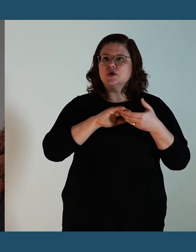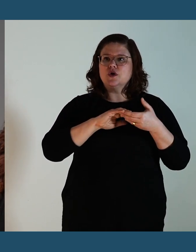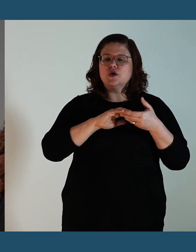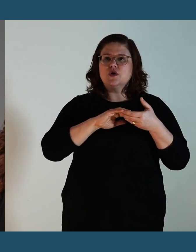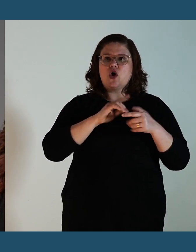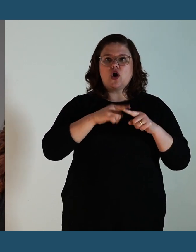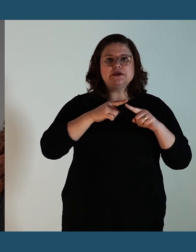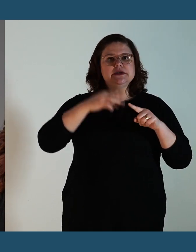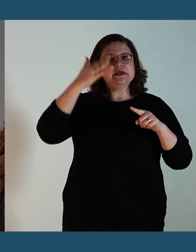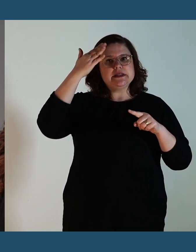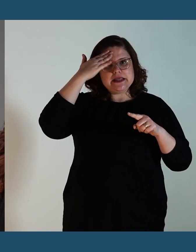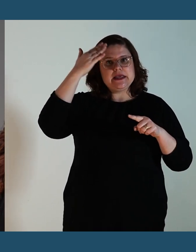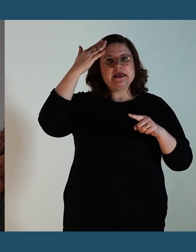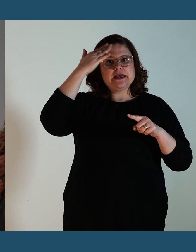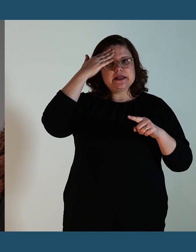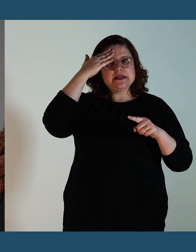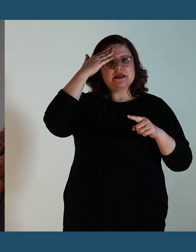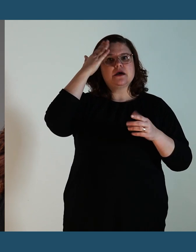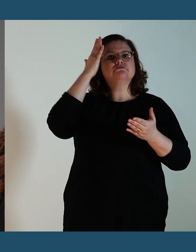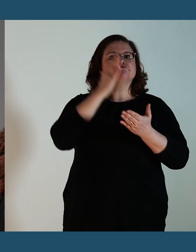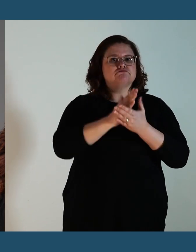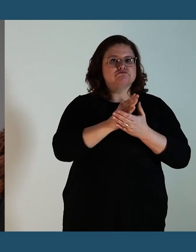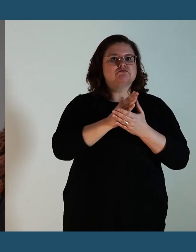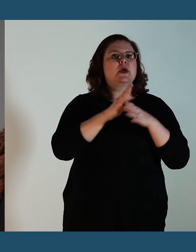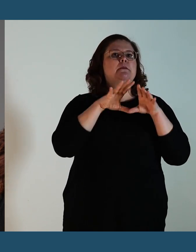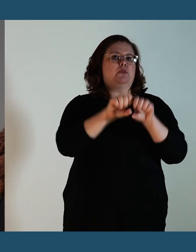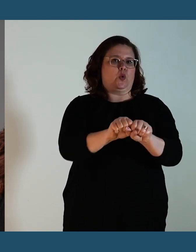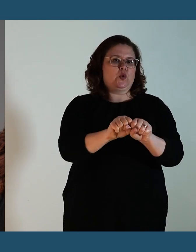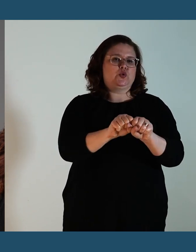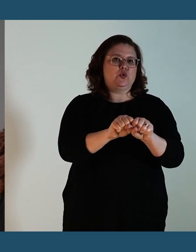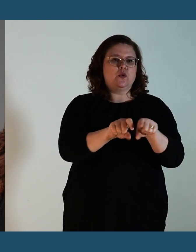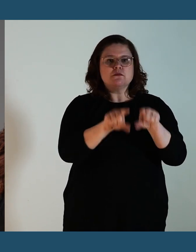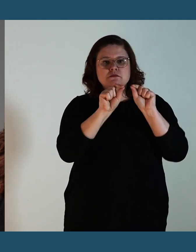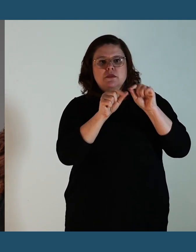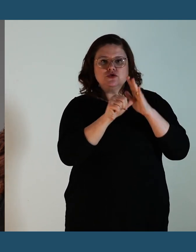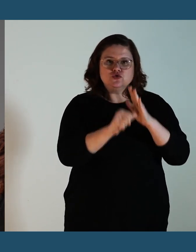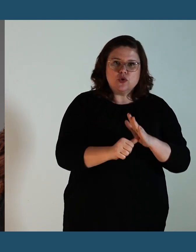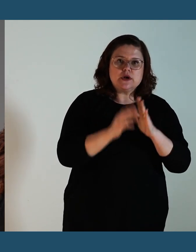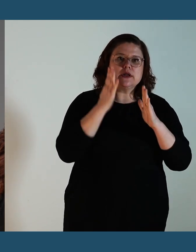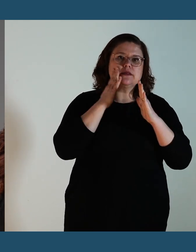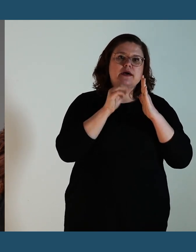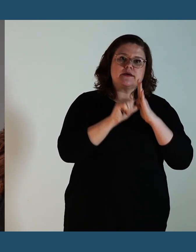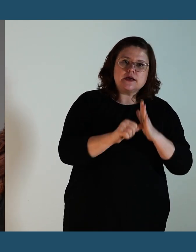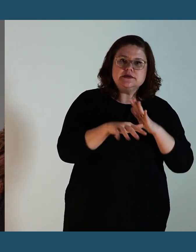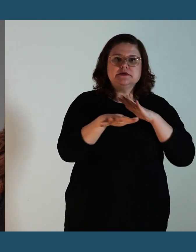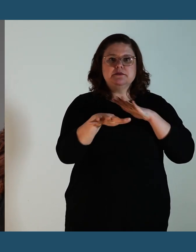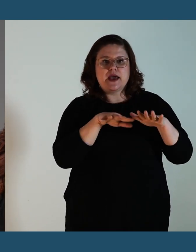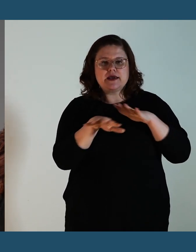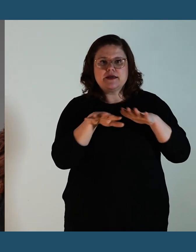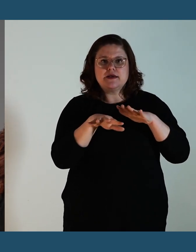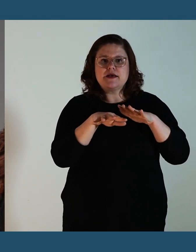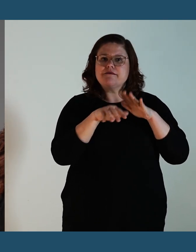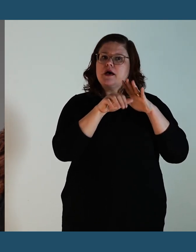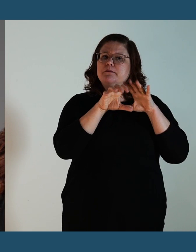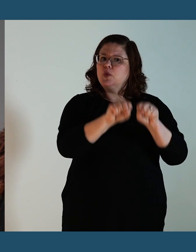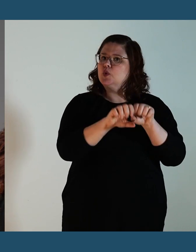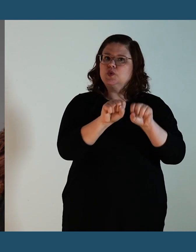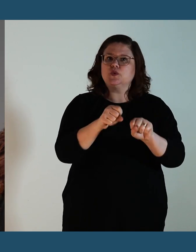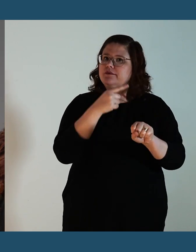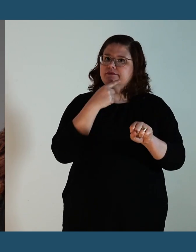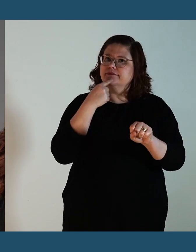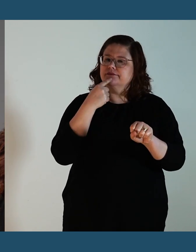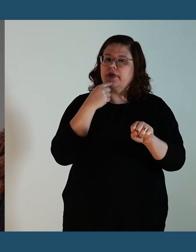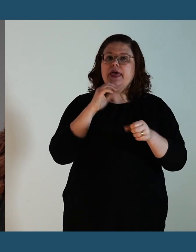tietosta tavallaan puuttumiskulttuuria syrjintään ja rasismiin ja häiritsevään käytökseen. Et meillä ehkä vielä on niin